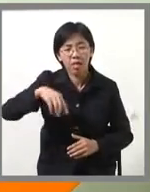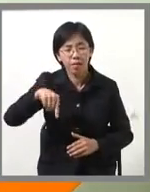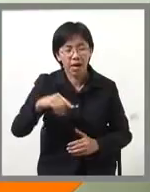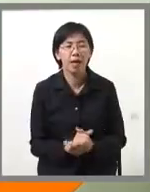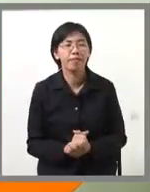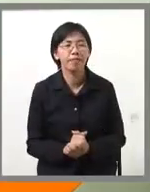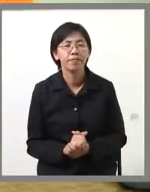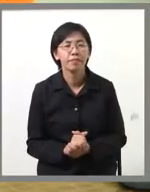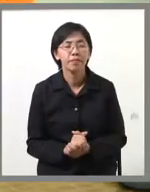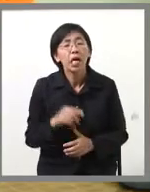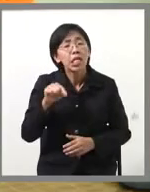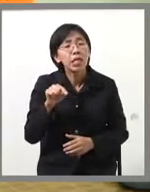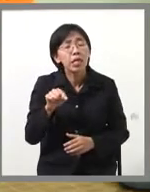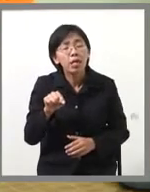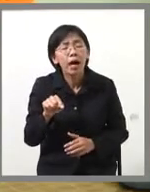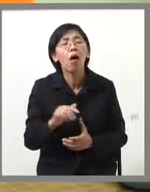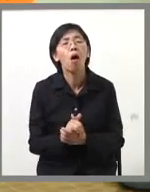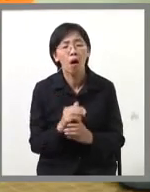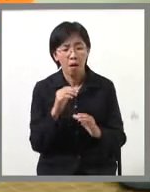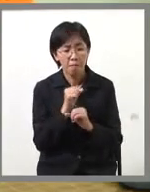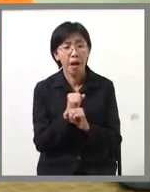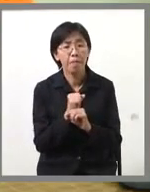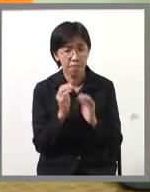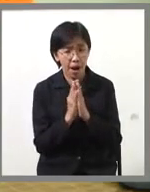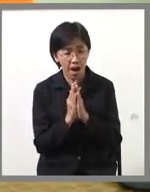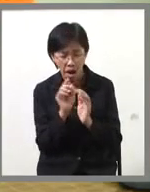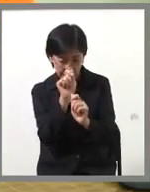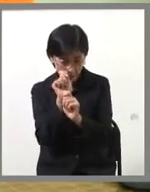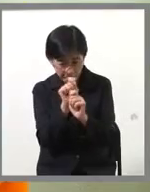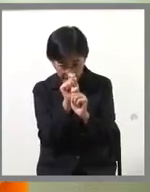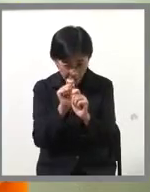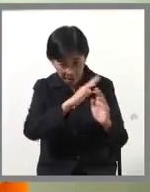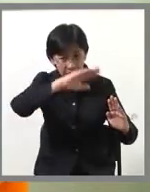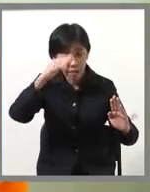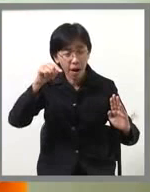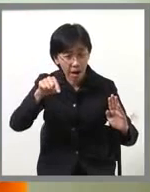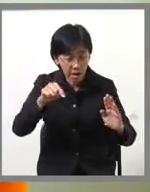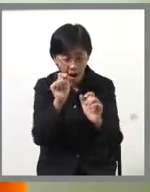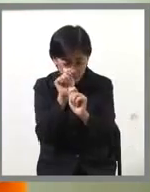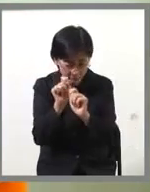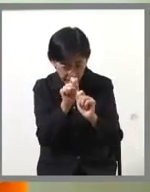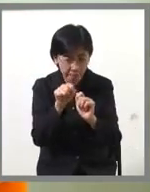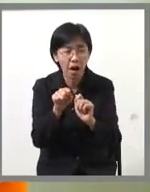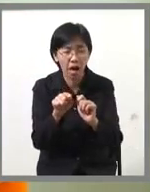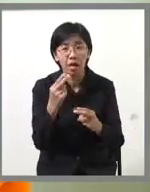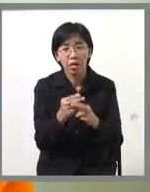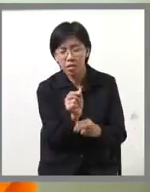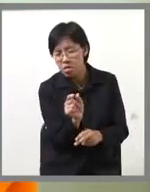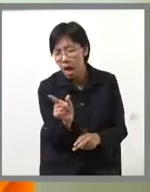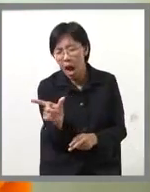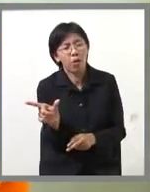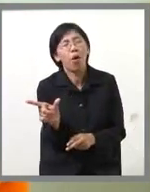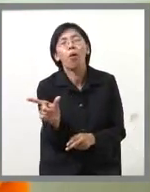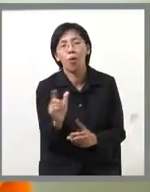เขตเทศบาลท้าวอู่ทองไปถามว่าแกะสลักพระใหญ่หรือพระพุทธปุตตยคีรีศรีสุวรรณภูมิชื่อเต็ม